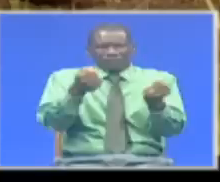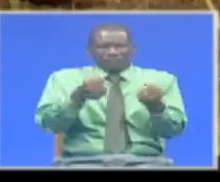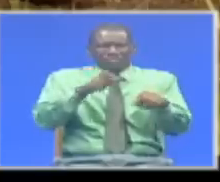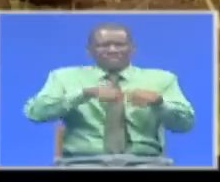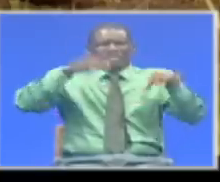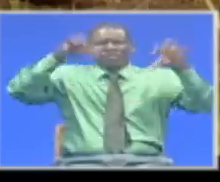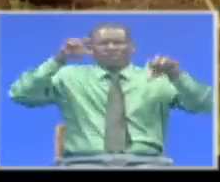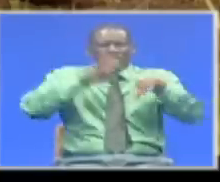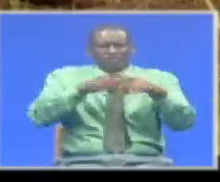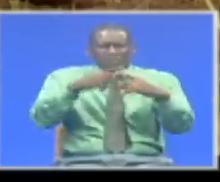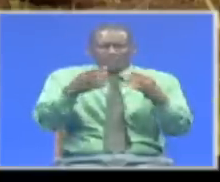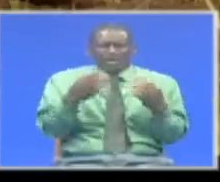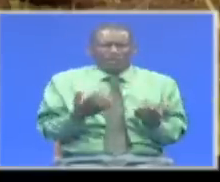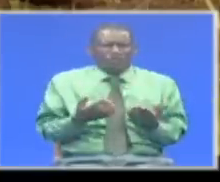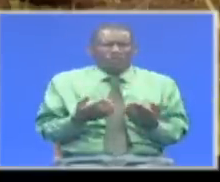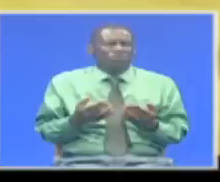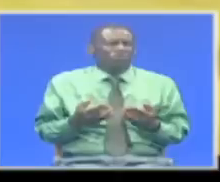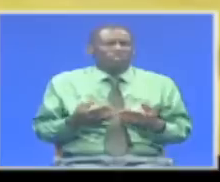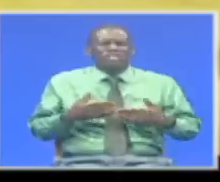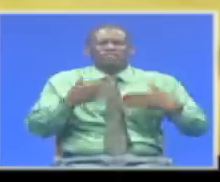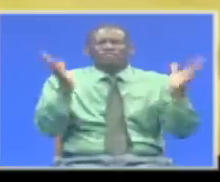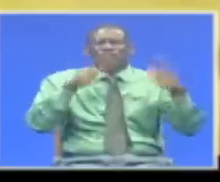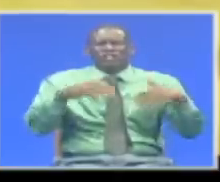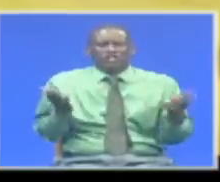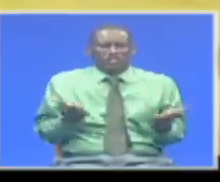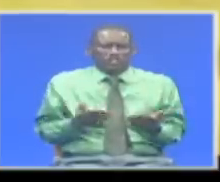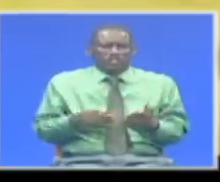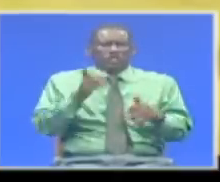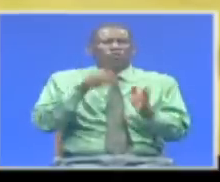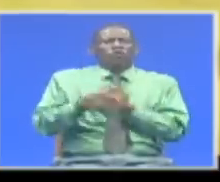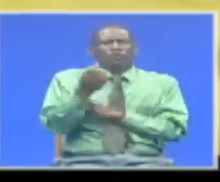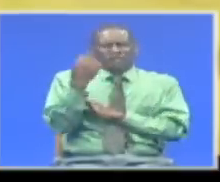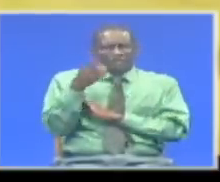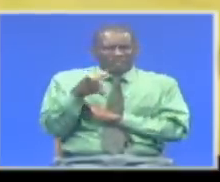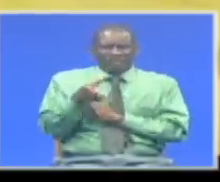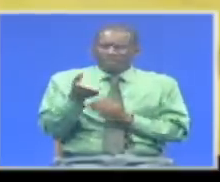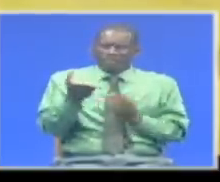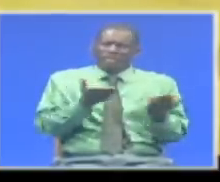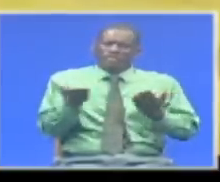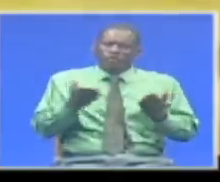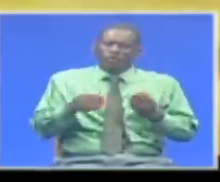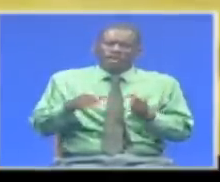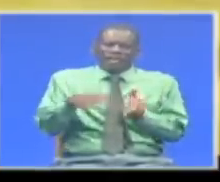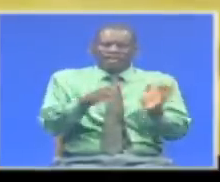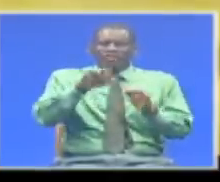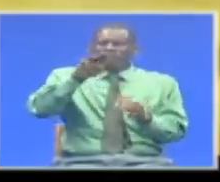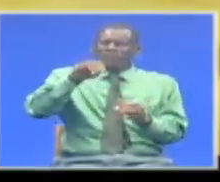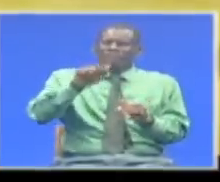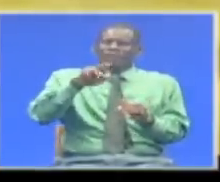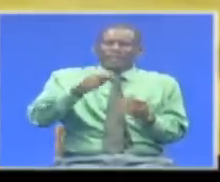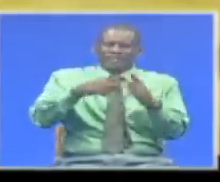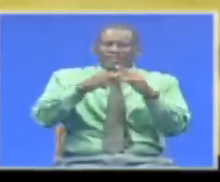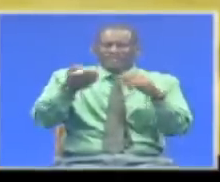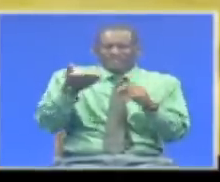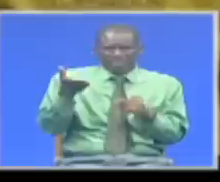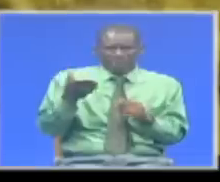seasons. But it's wasting away. Venye tunaelewa hapa ndio source ya Rifa Mara